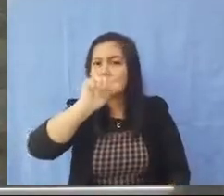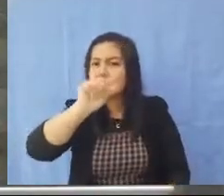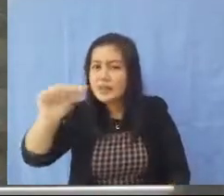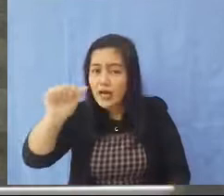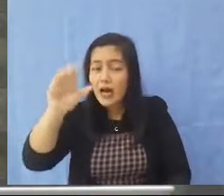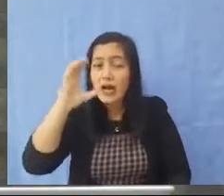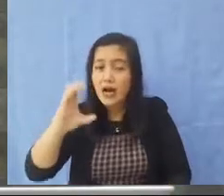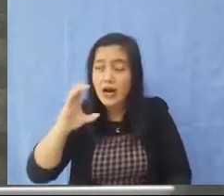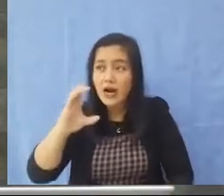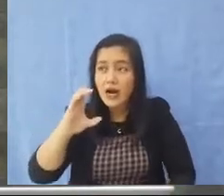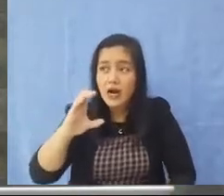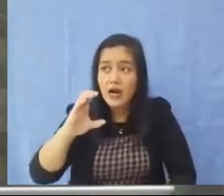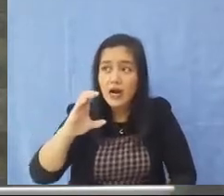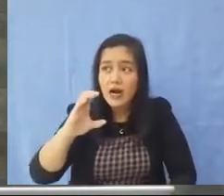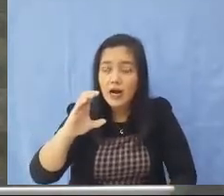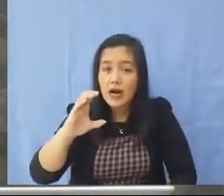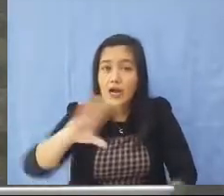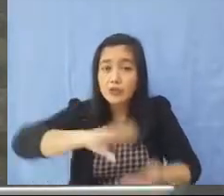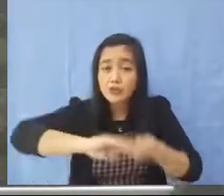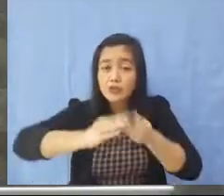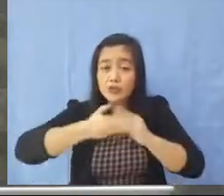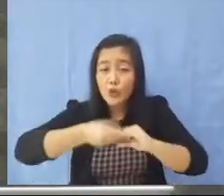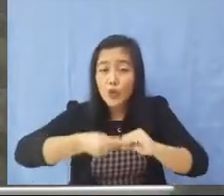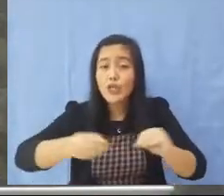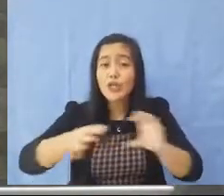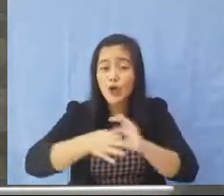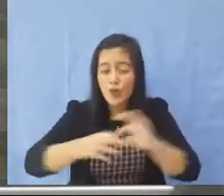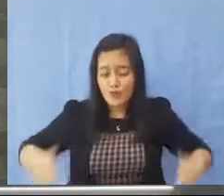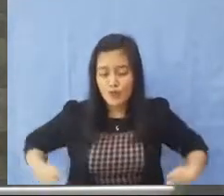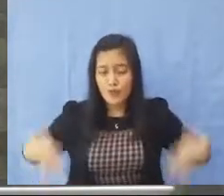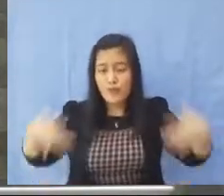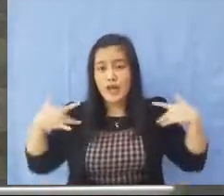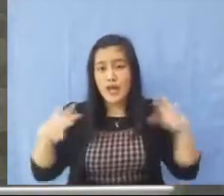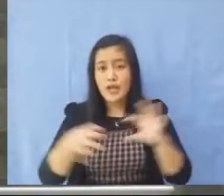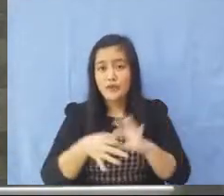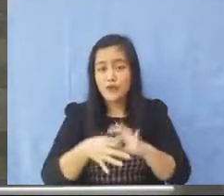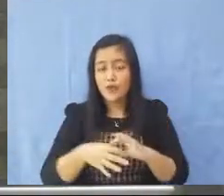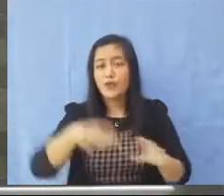of course, alam naman natin or para sa mga hindi nakaalam,